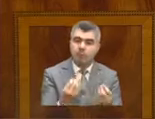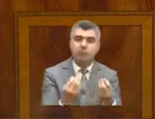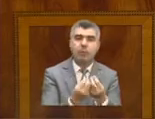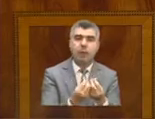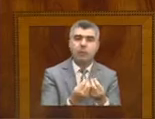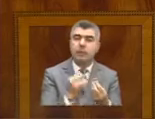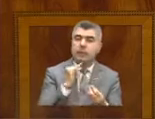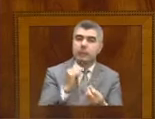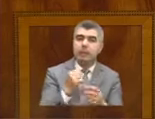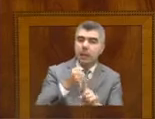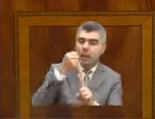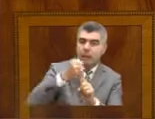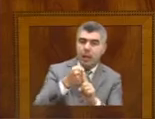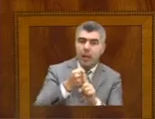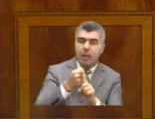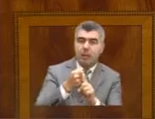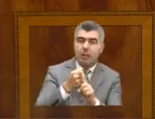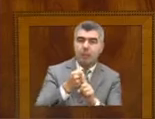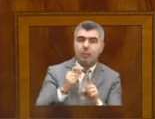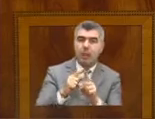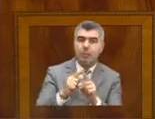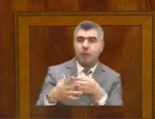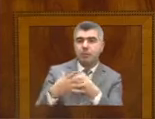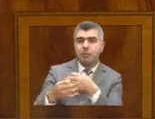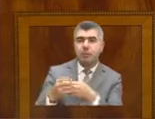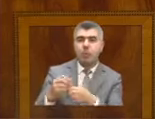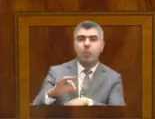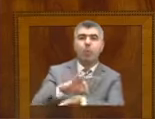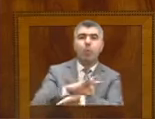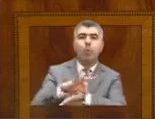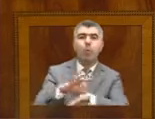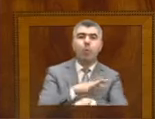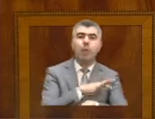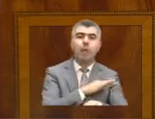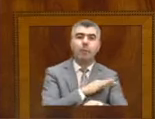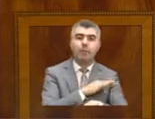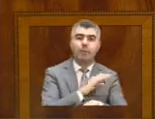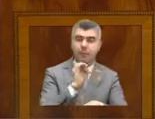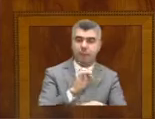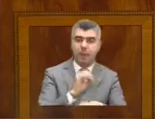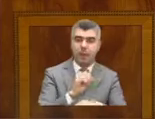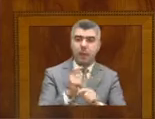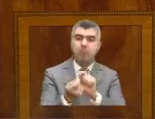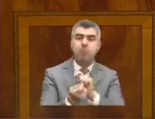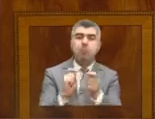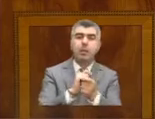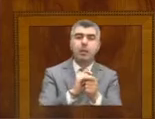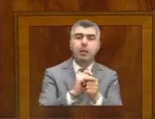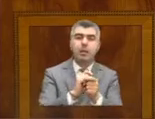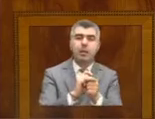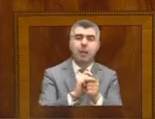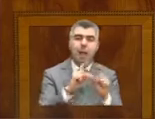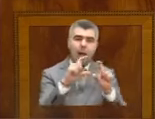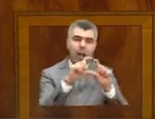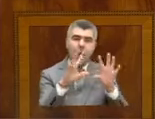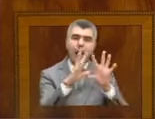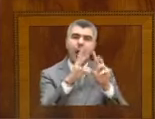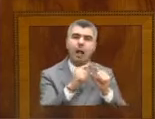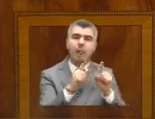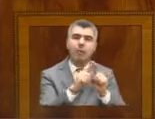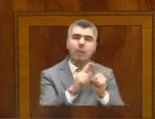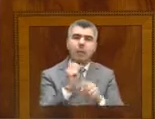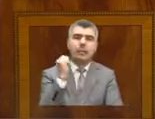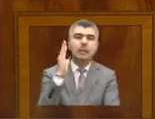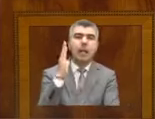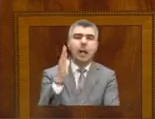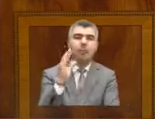المتعلق بإصلاح الضريبة على الدخل، وذلك على الخصوص عبر مراجعة الجدول التصاعدي لأسعار الضريبة على الدخل من خلال